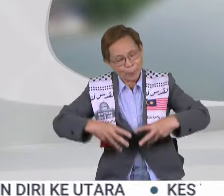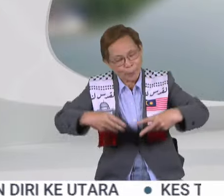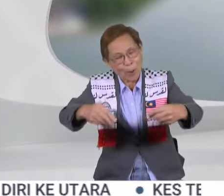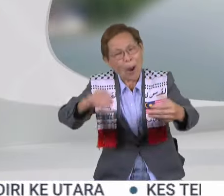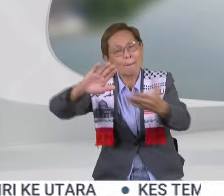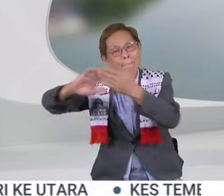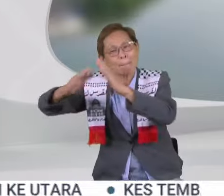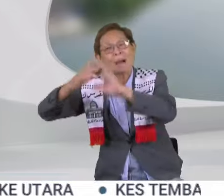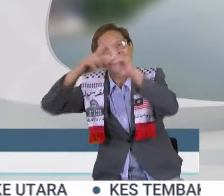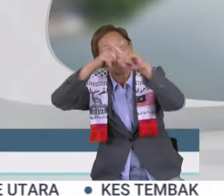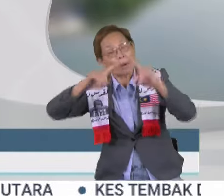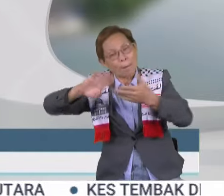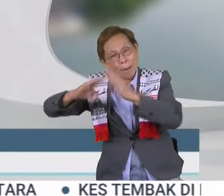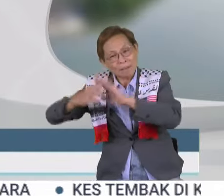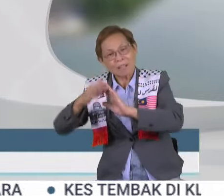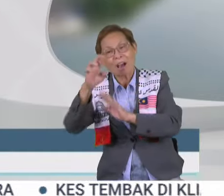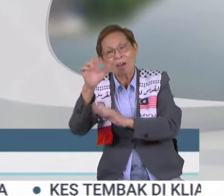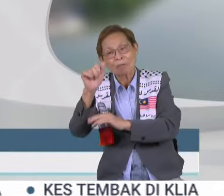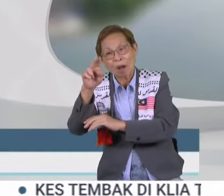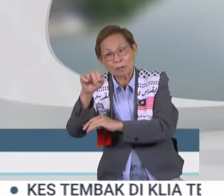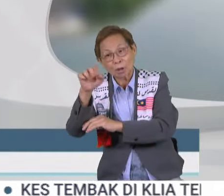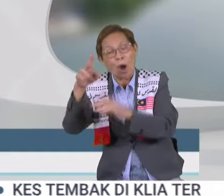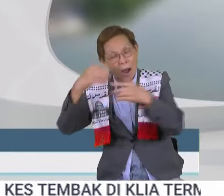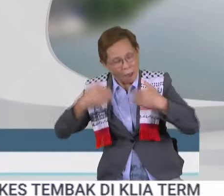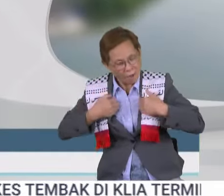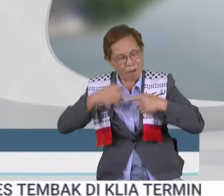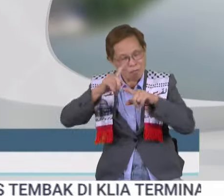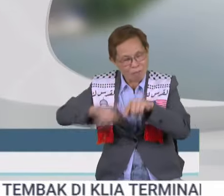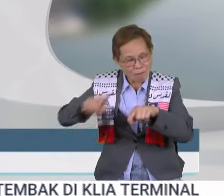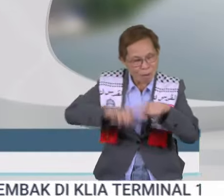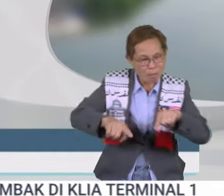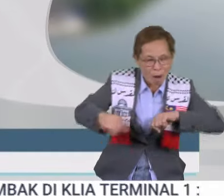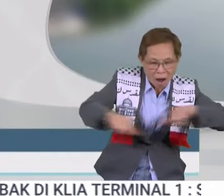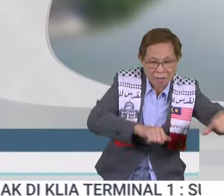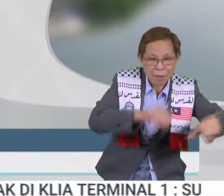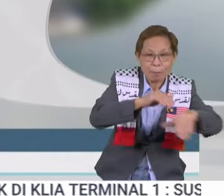Ranau akan dimeriahkan dengan pelbagai aktiviti sempena majlis berkenaan.